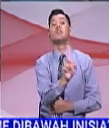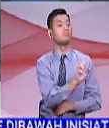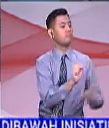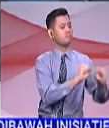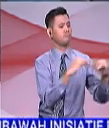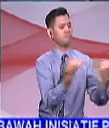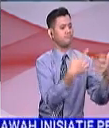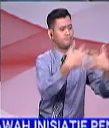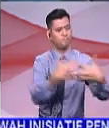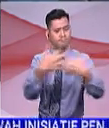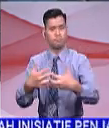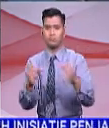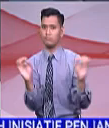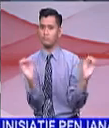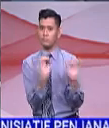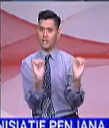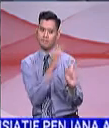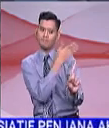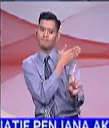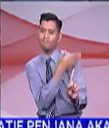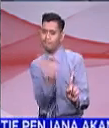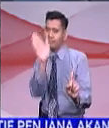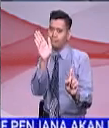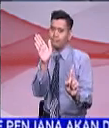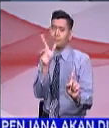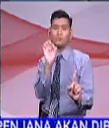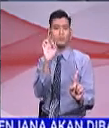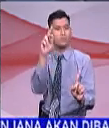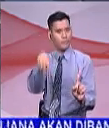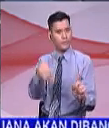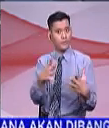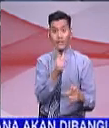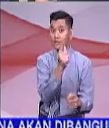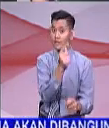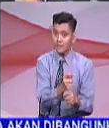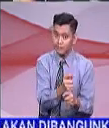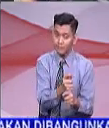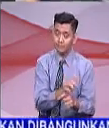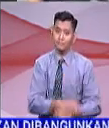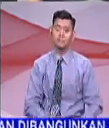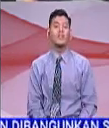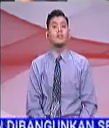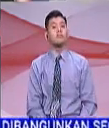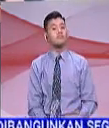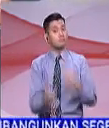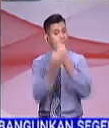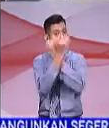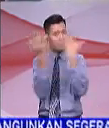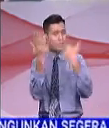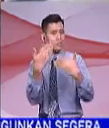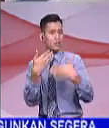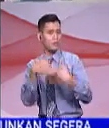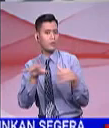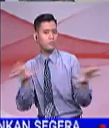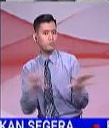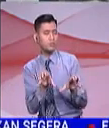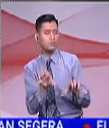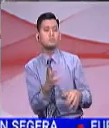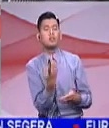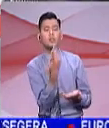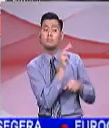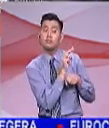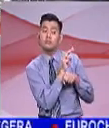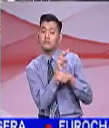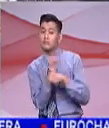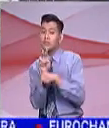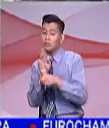perkilangan atau tapak pembinaan tidak mematuhi SOP yang ditetapkan. Beliau berkata demikian selepas melakukan tinjauan